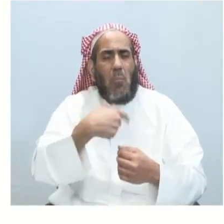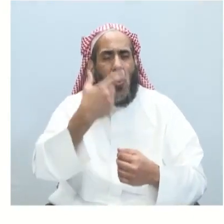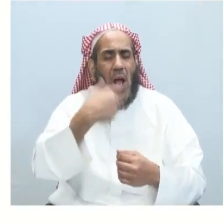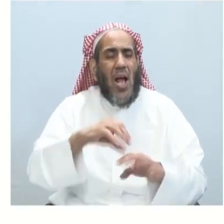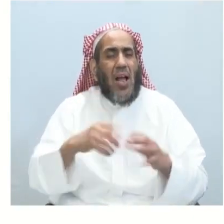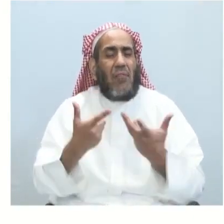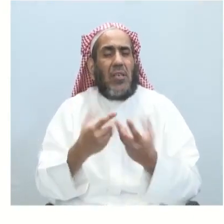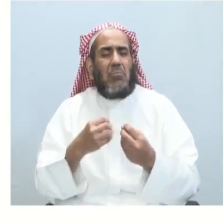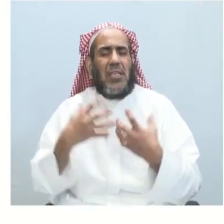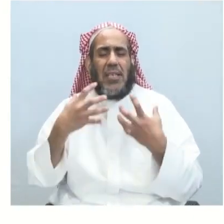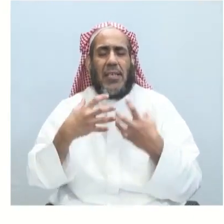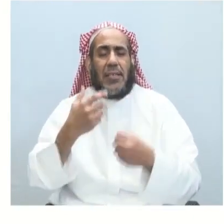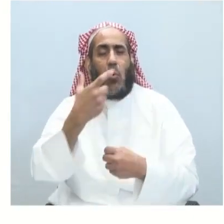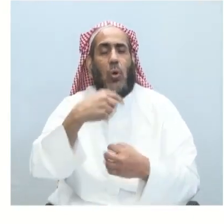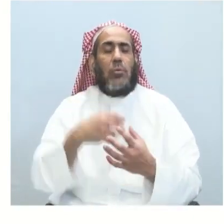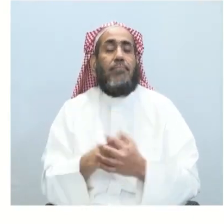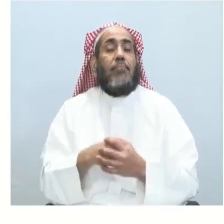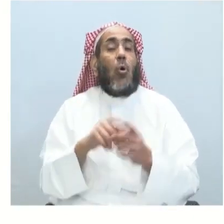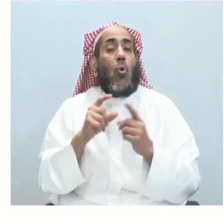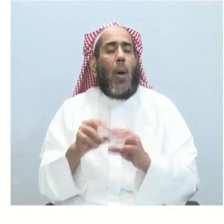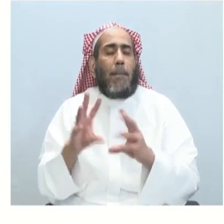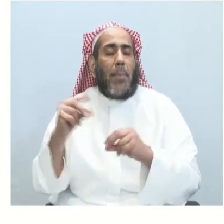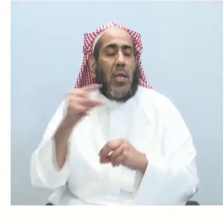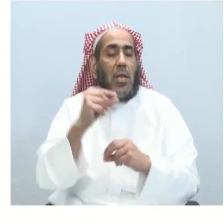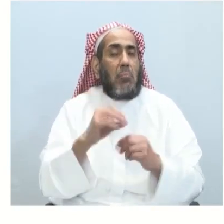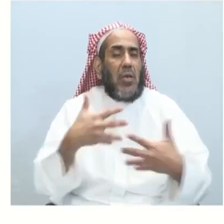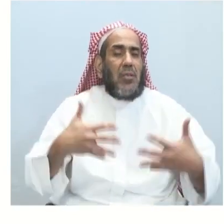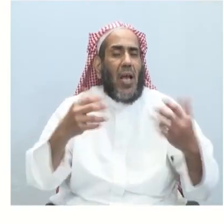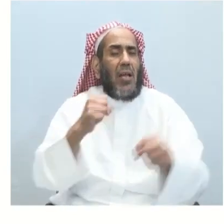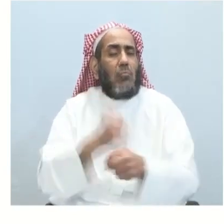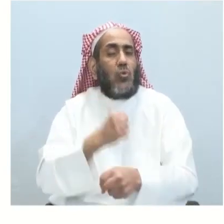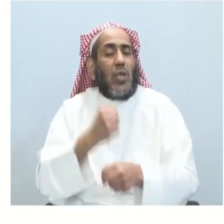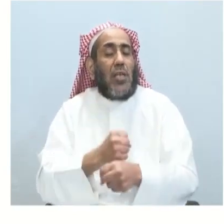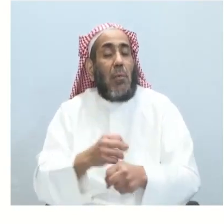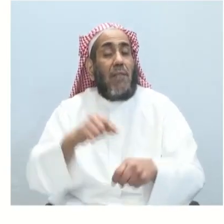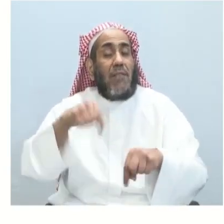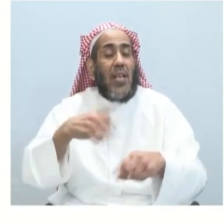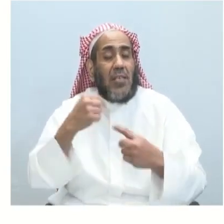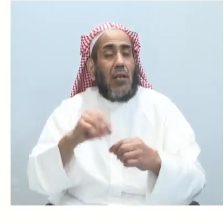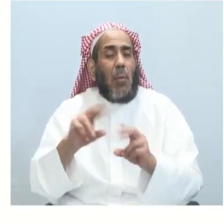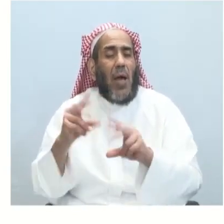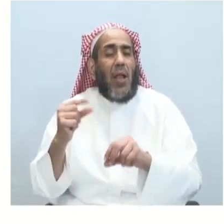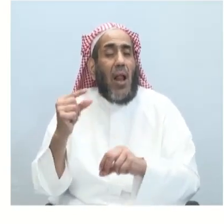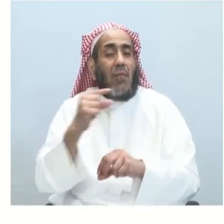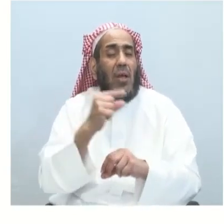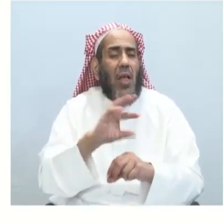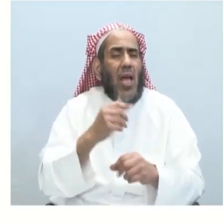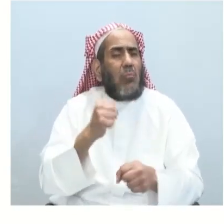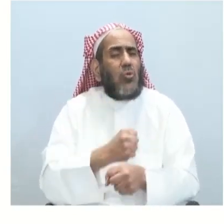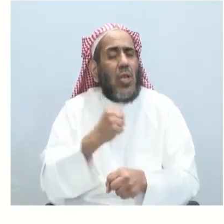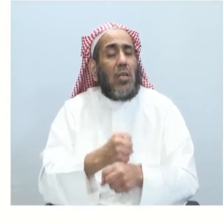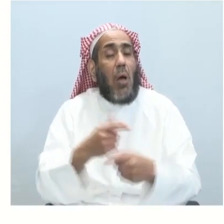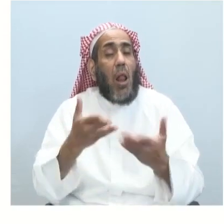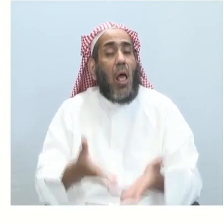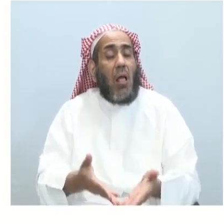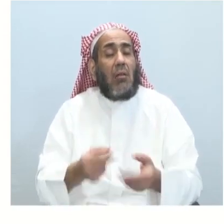شيء من من الاسى والحزن هنا بعض كلمات القصيده غير مستخدمه في عصرنا الحاضر طبعا والبحتري ذكر بعض الالفاظ غير مستخدمه الان